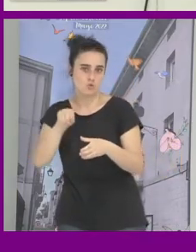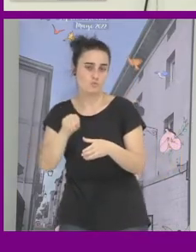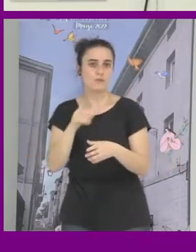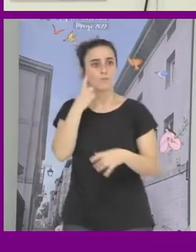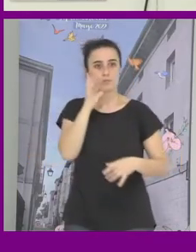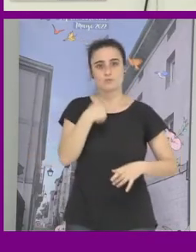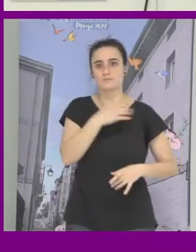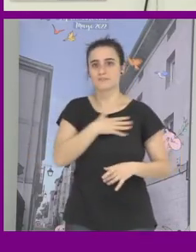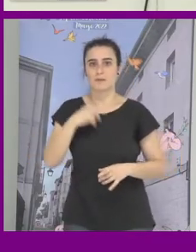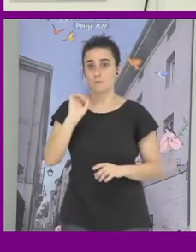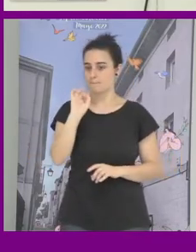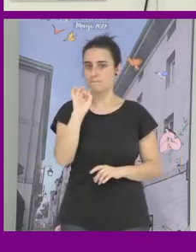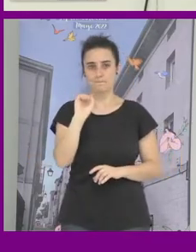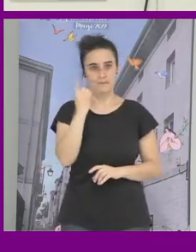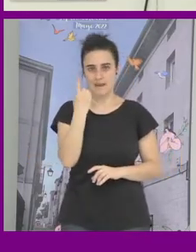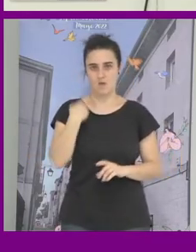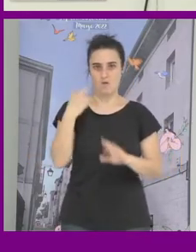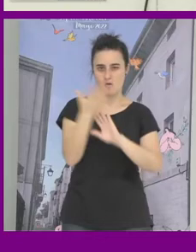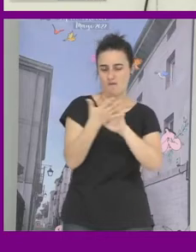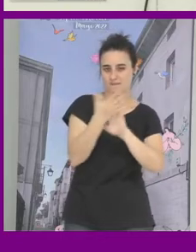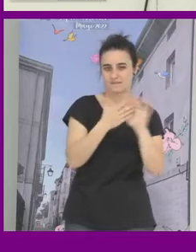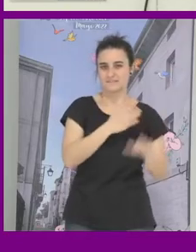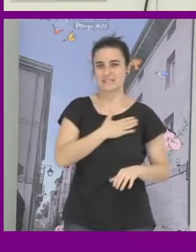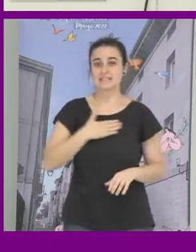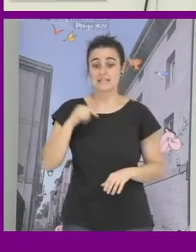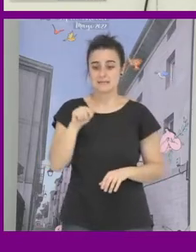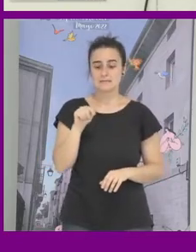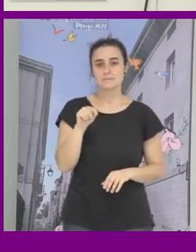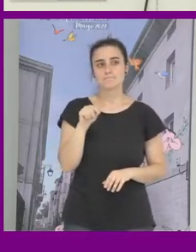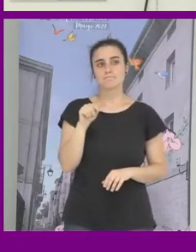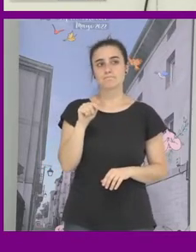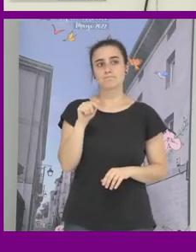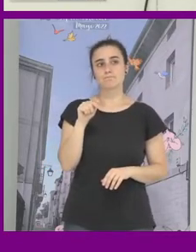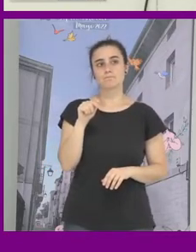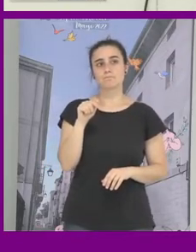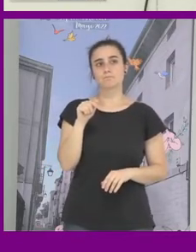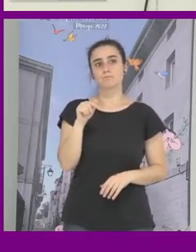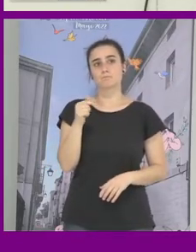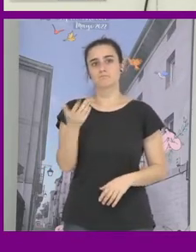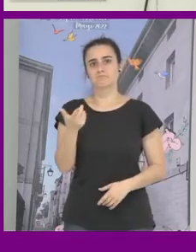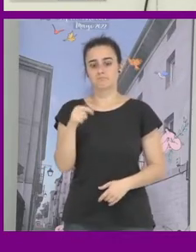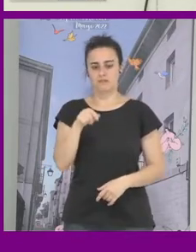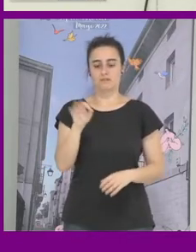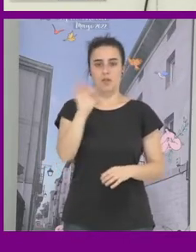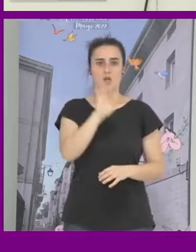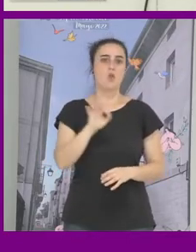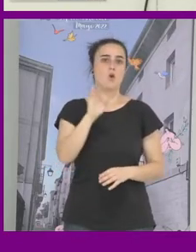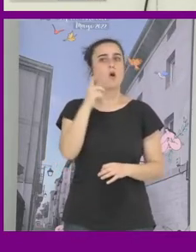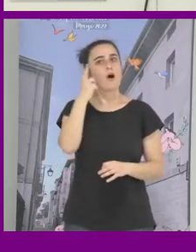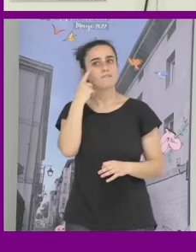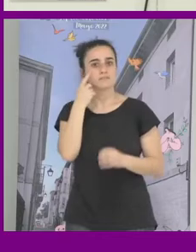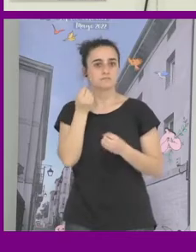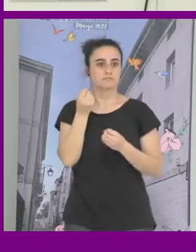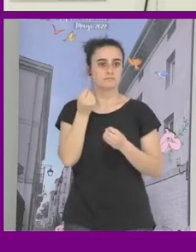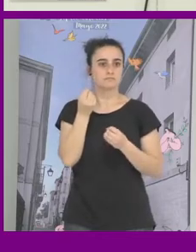lehenengo asmoa eta gero hori ba ba, bueno, harremanean jarriko dut, ba, hainbat